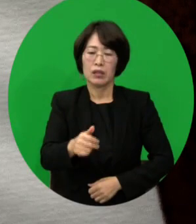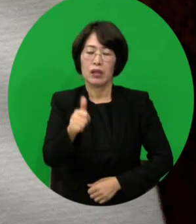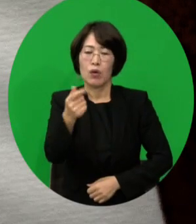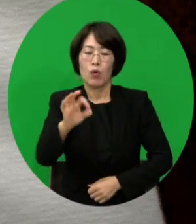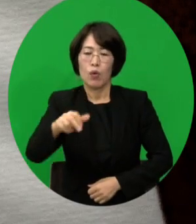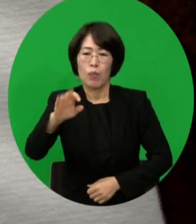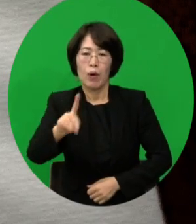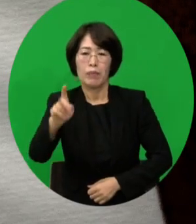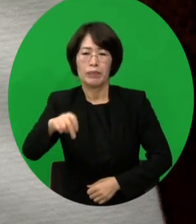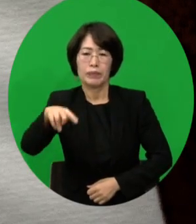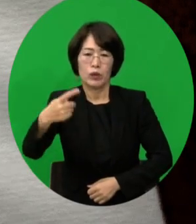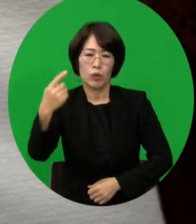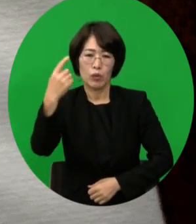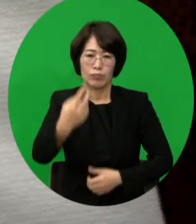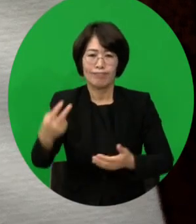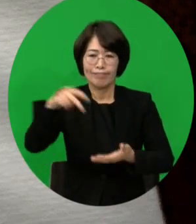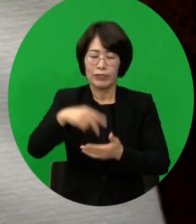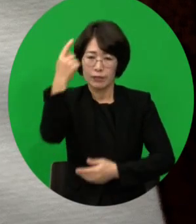실무